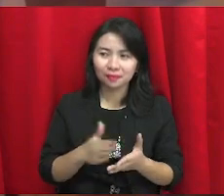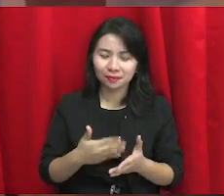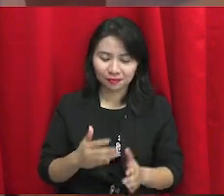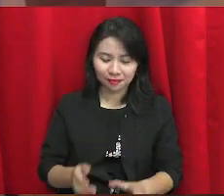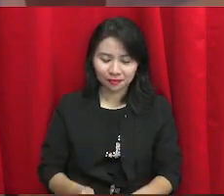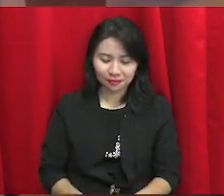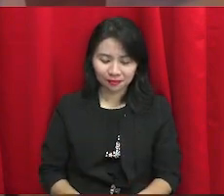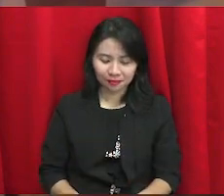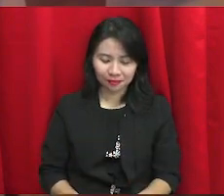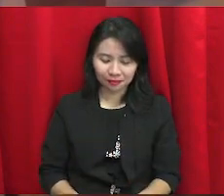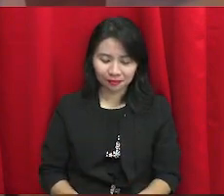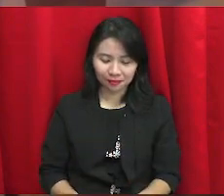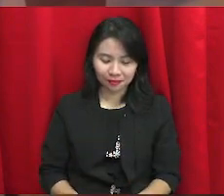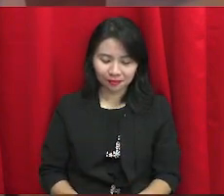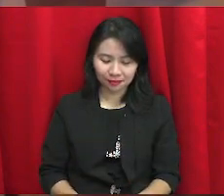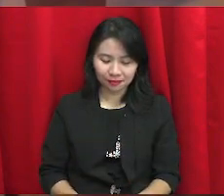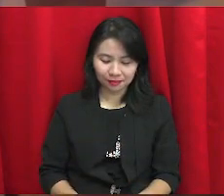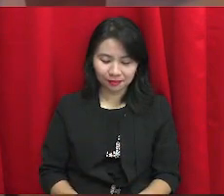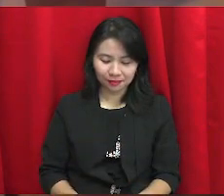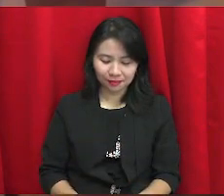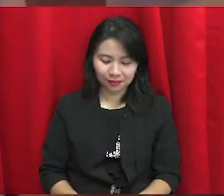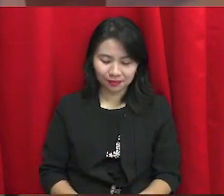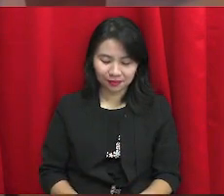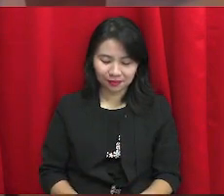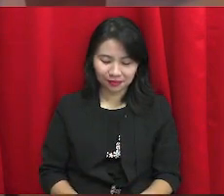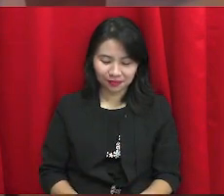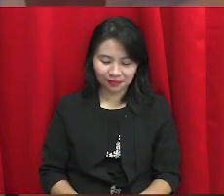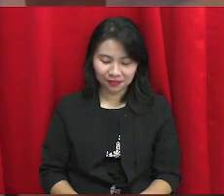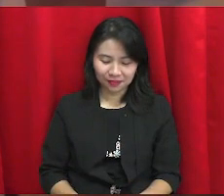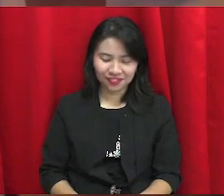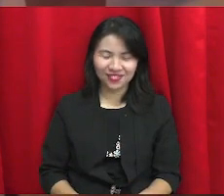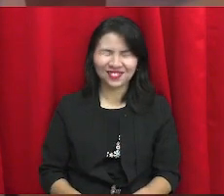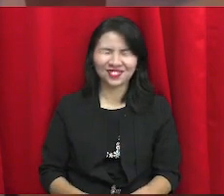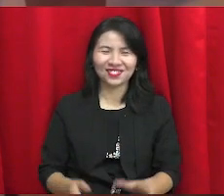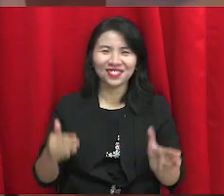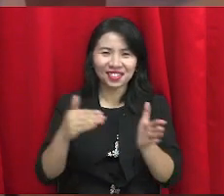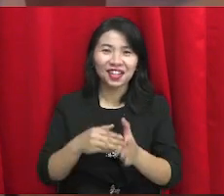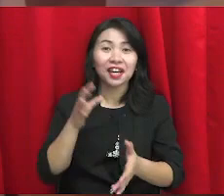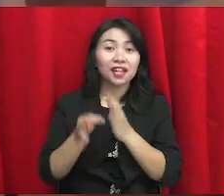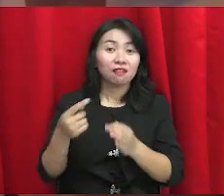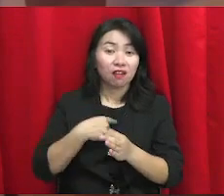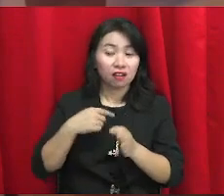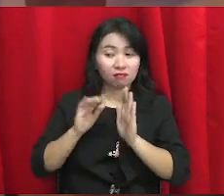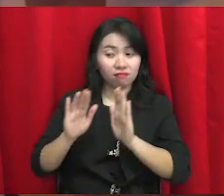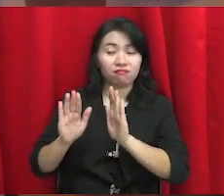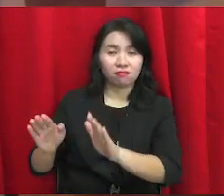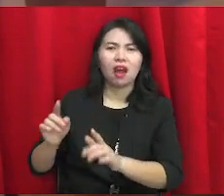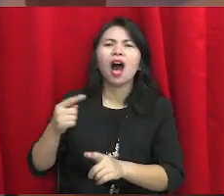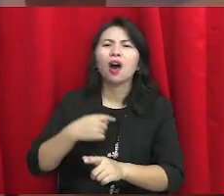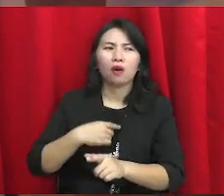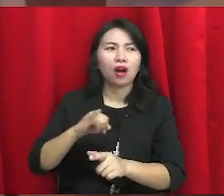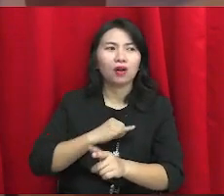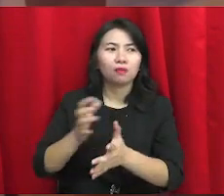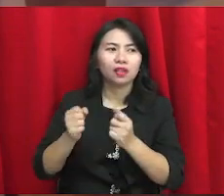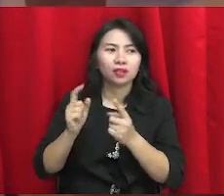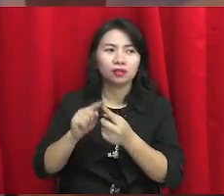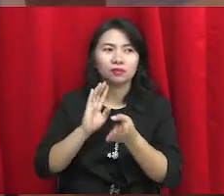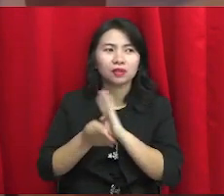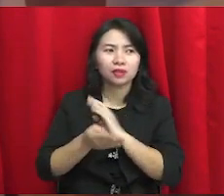ahead. Napakaganda yung sinabi ni ano ni Ma'am Aray no. I-insist ko to kasi magiging blessing ako sa kanya.